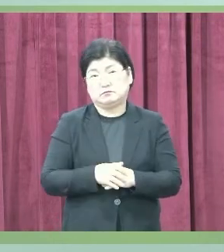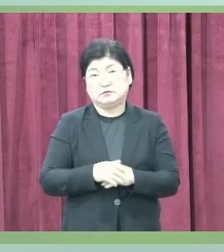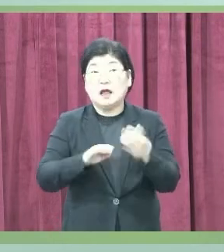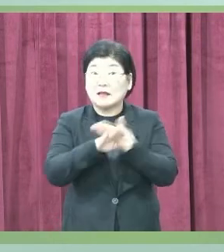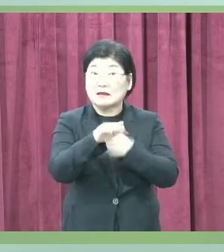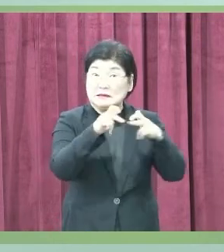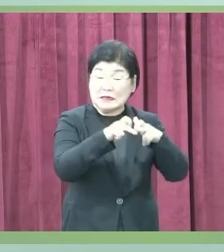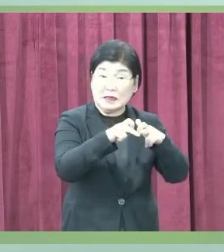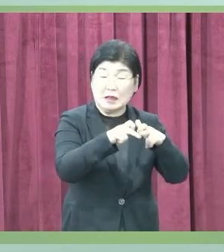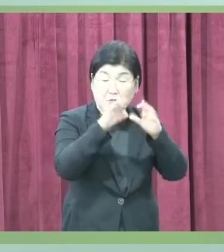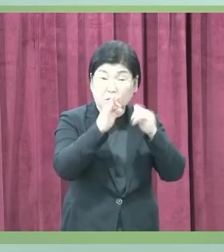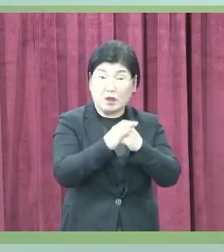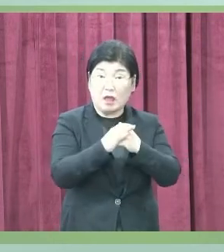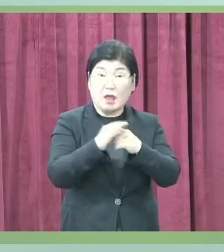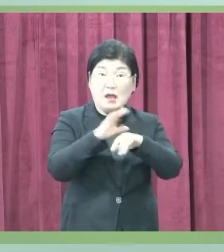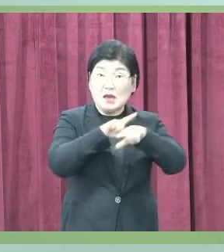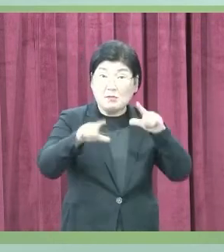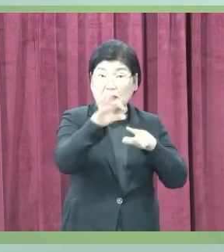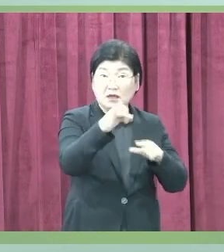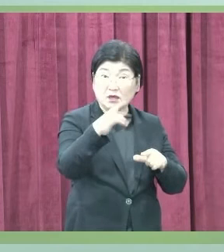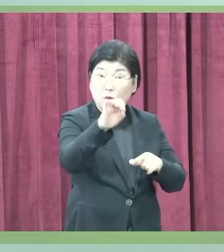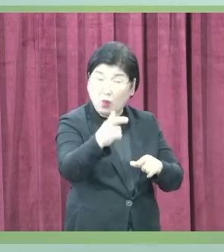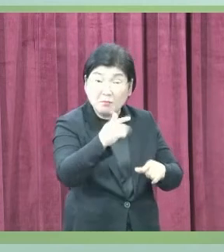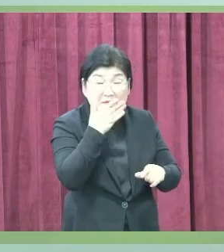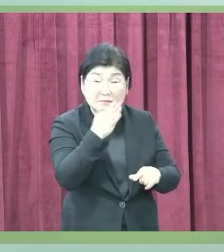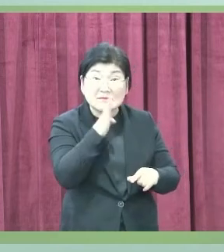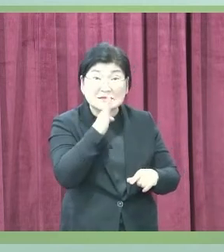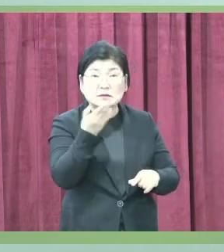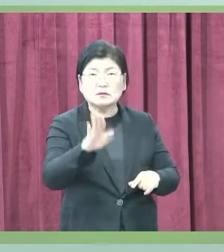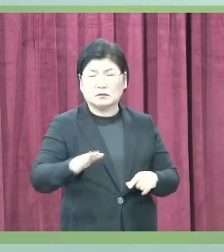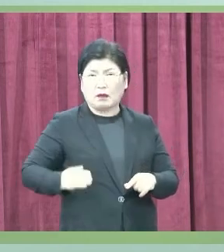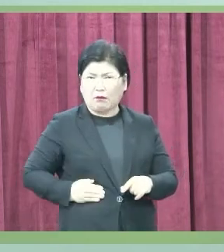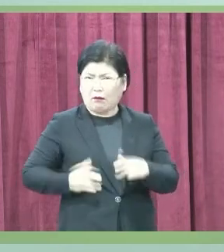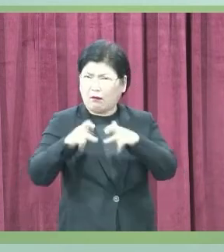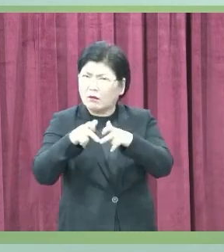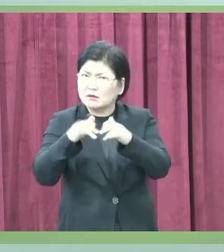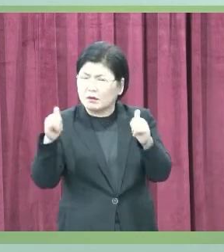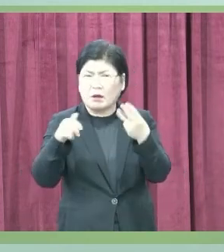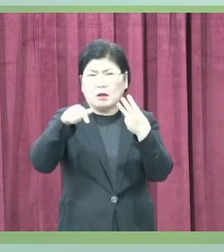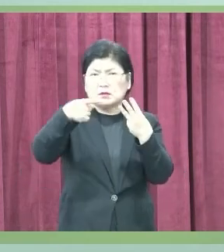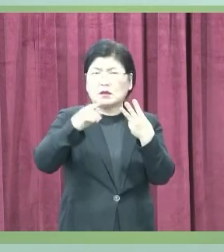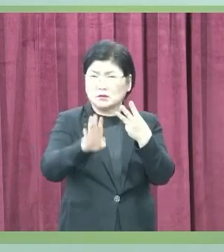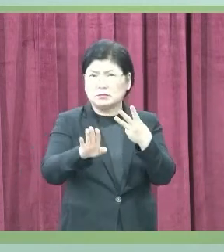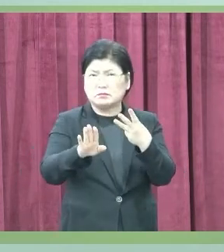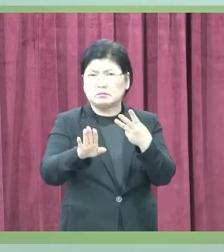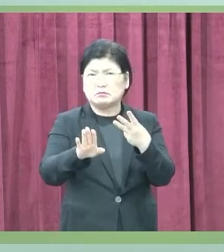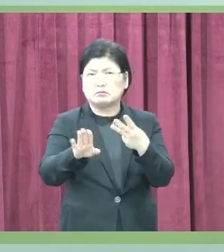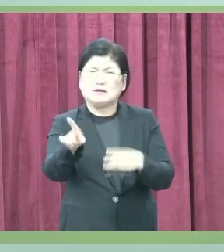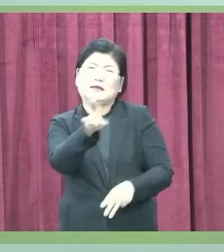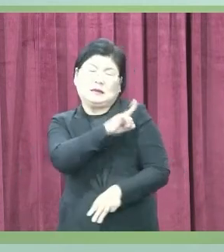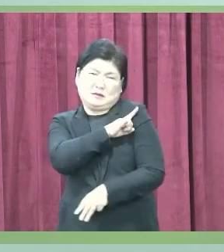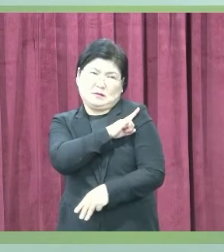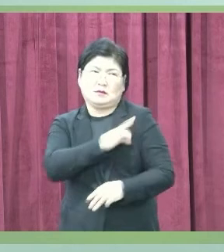전체 장애에서는 의원이 1등이었는데 이 간장애는 상급종합병원에 대한 의료이용 현황이 1등이라서 제가 표시를